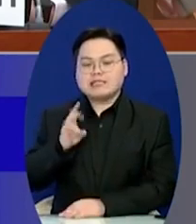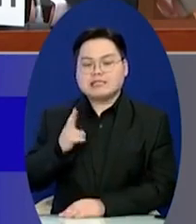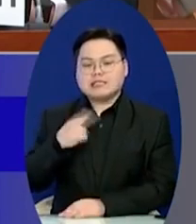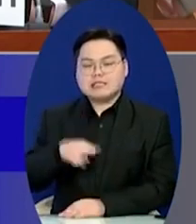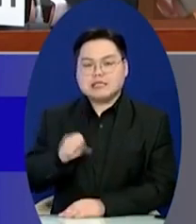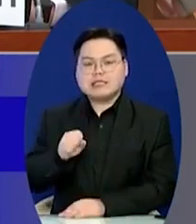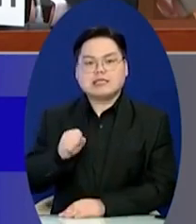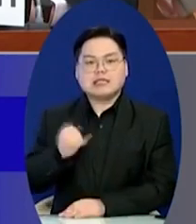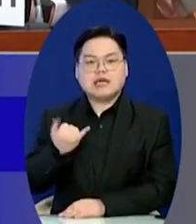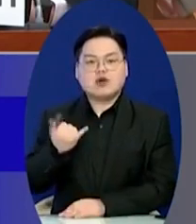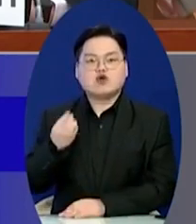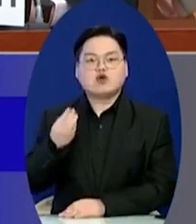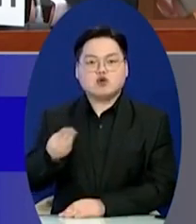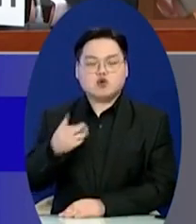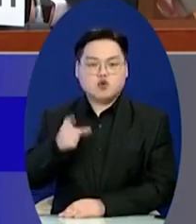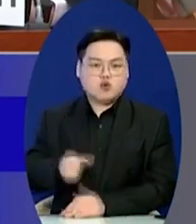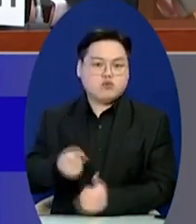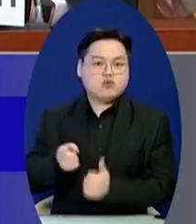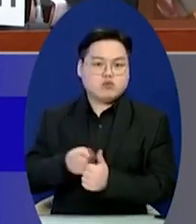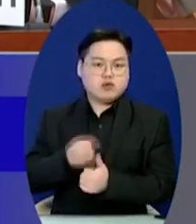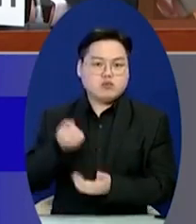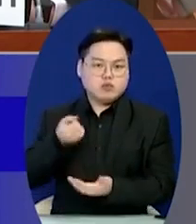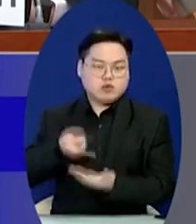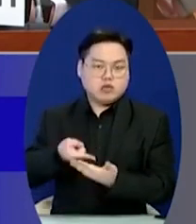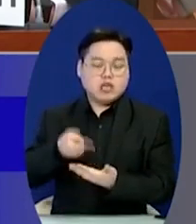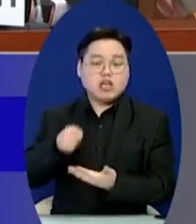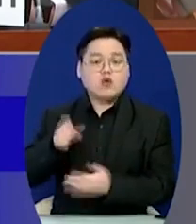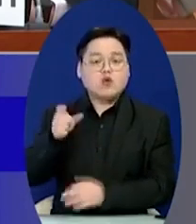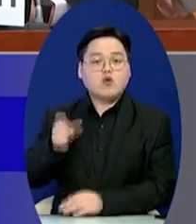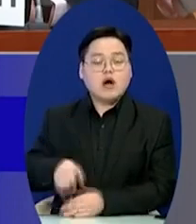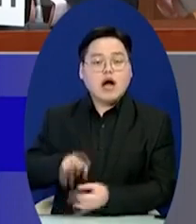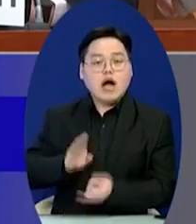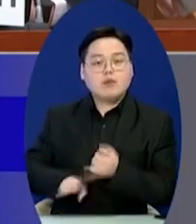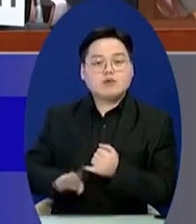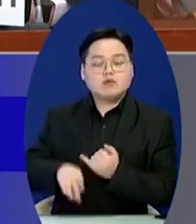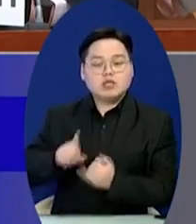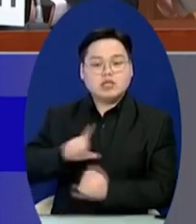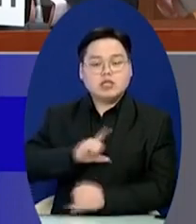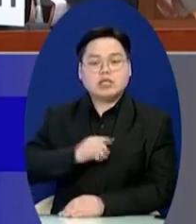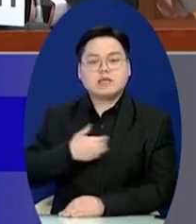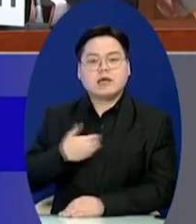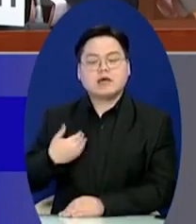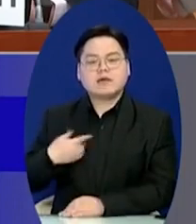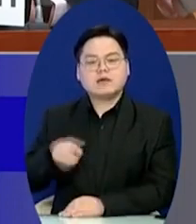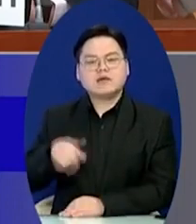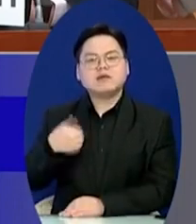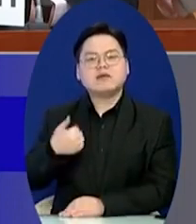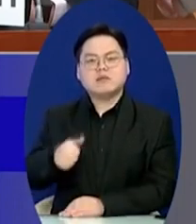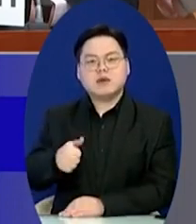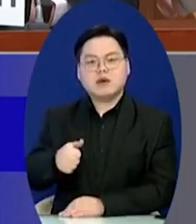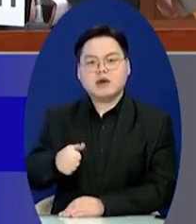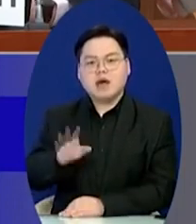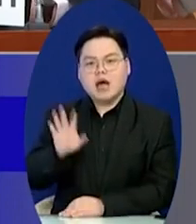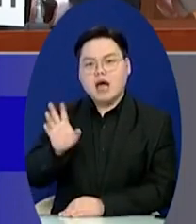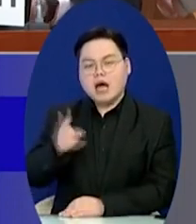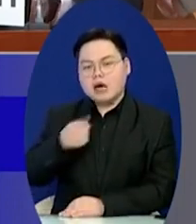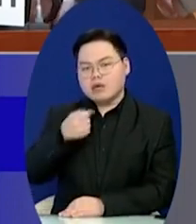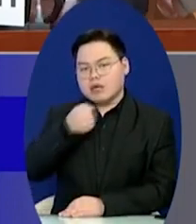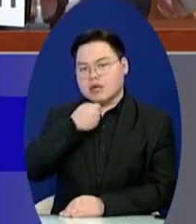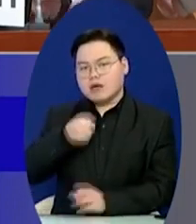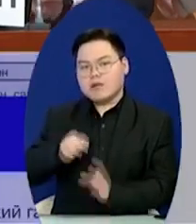бүртгэгдсэн байна. За энэ хүн эцсийн өмчлөгч нь хэмлээ. 11 номерын